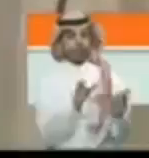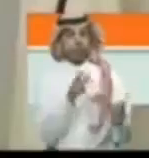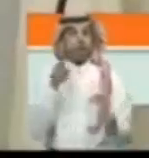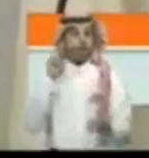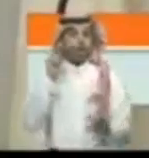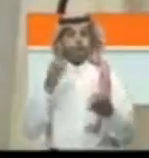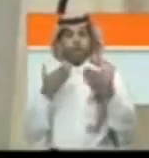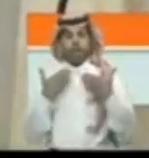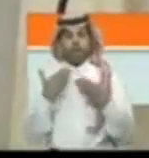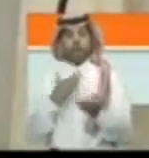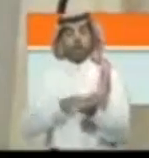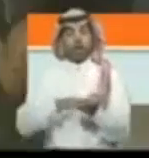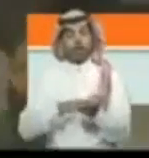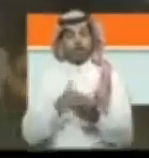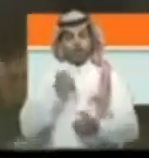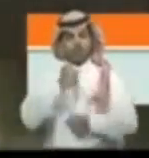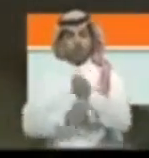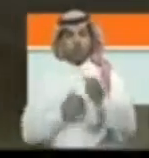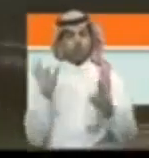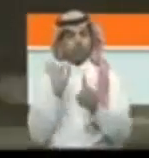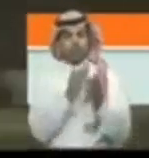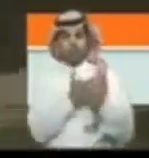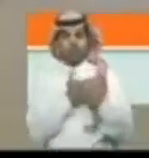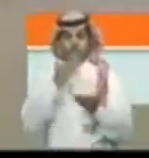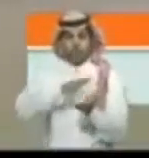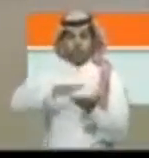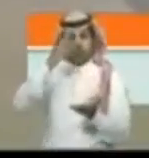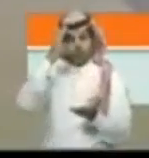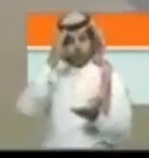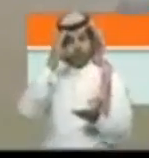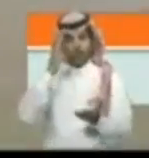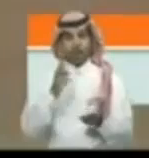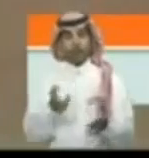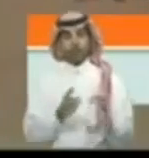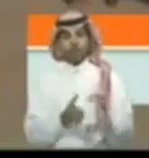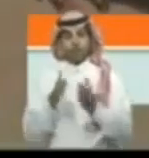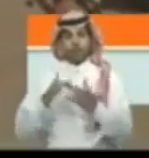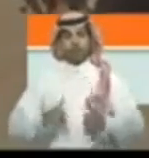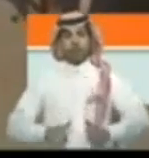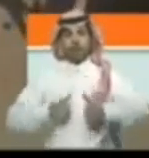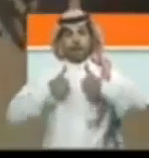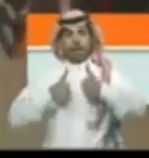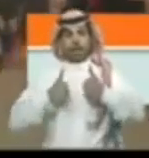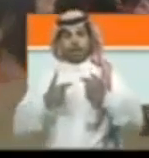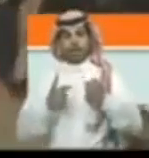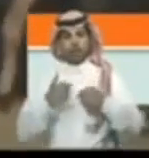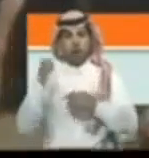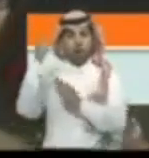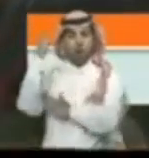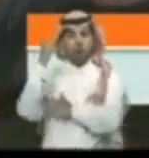البلد الكريم، وبكل انتماء وحب للمملكة العربية السعودية، وبالفخر والاعتزاز